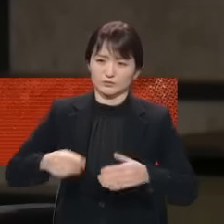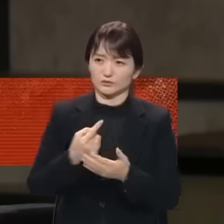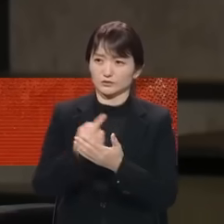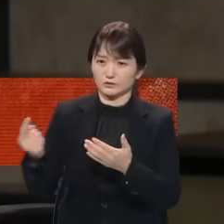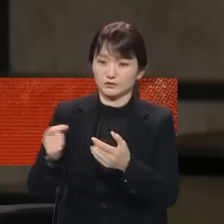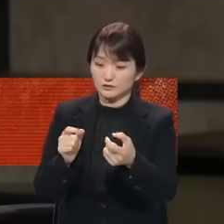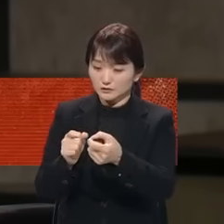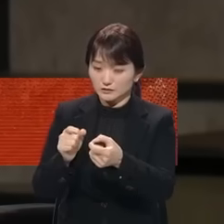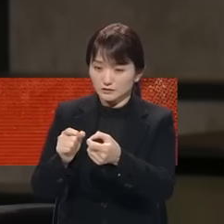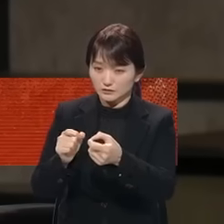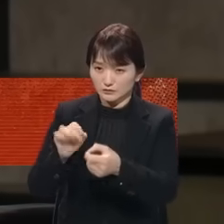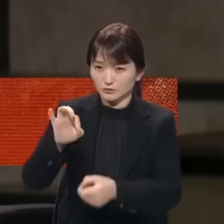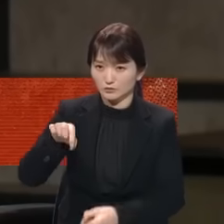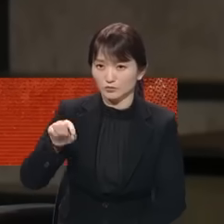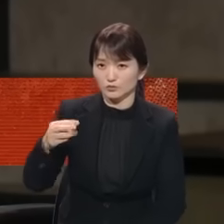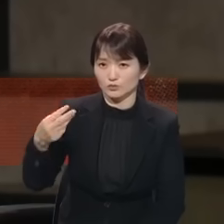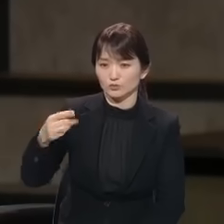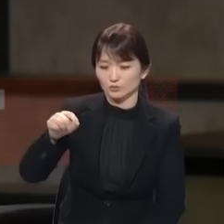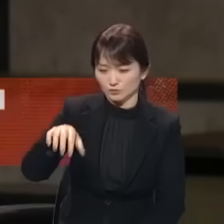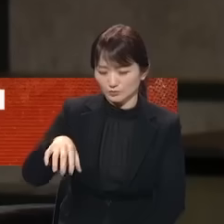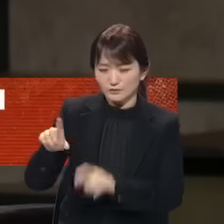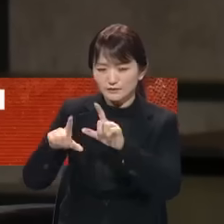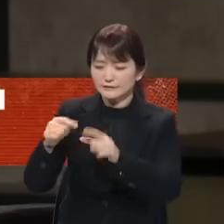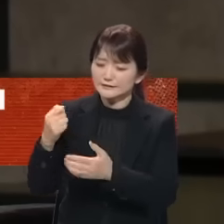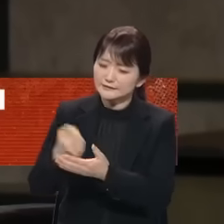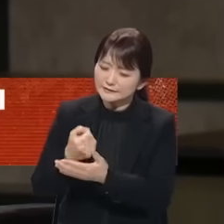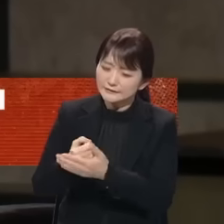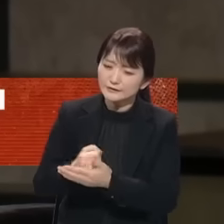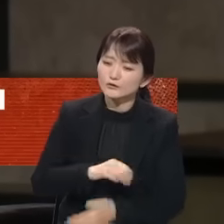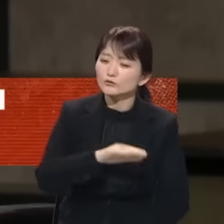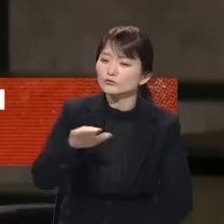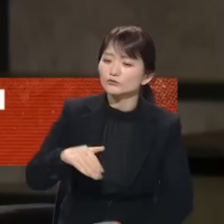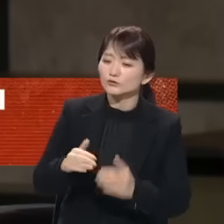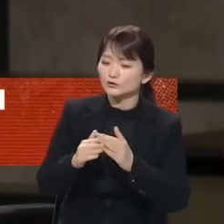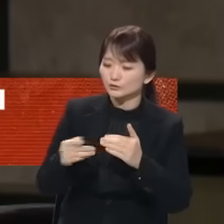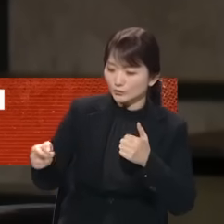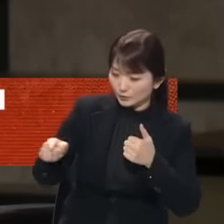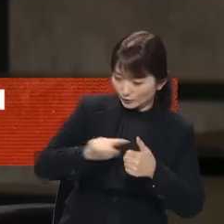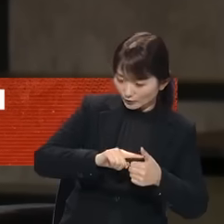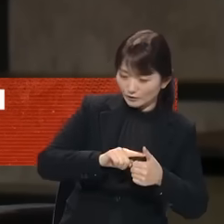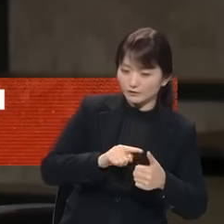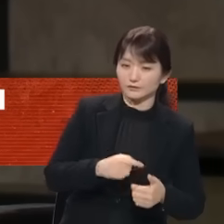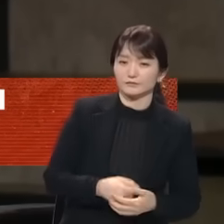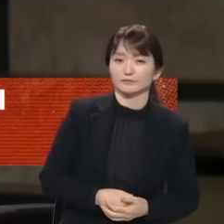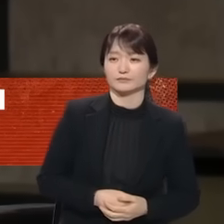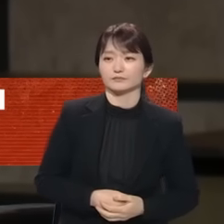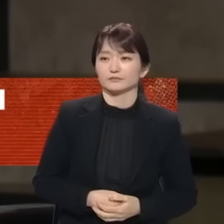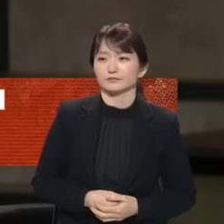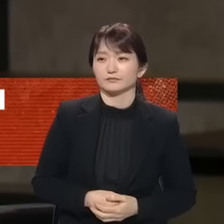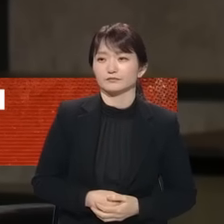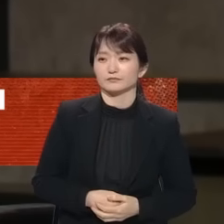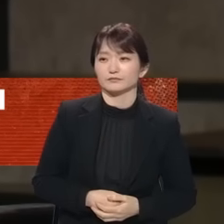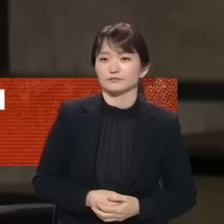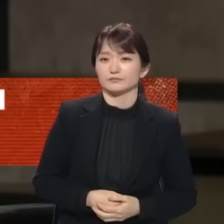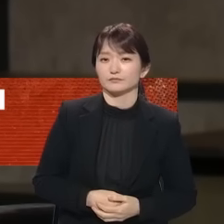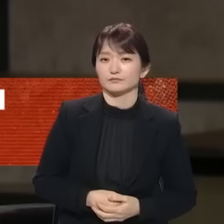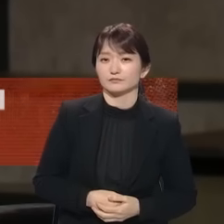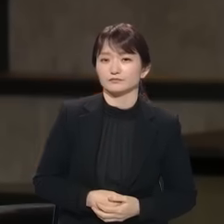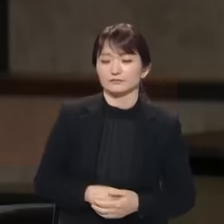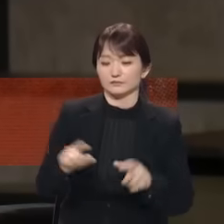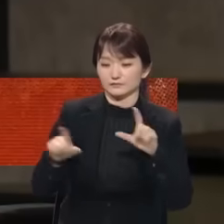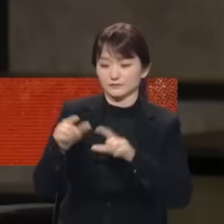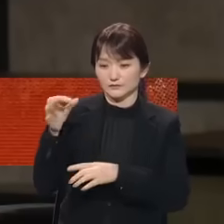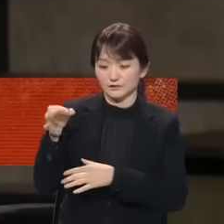원룸에서 사는 거예요 너무 안쓰러워서 그냥 우리 집으로 들어와라라고 얘기를 했어요 그서 우리 집에 들어오니까 맨처음에 생활비를